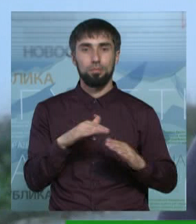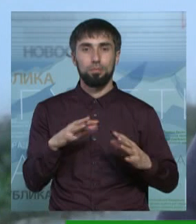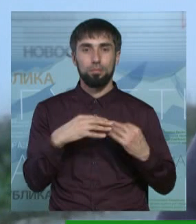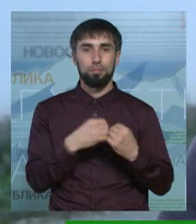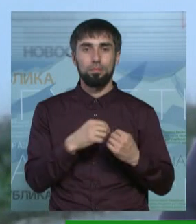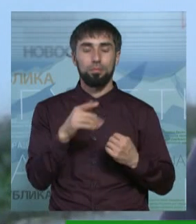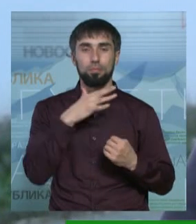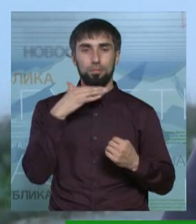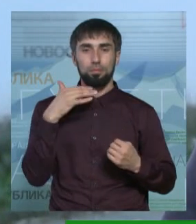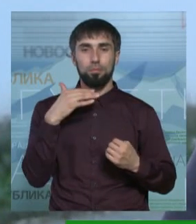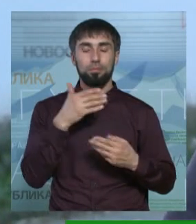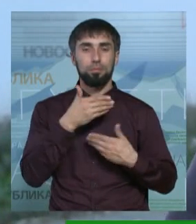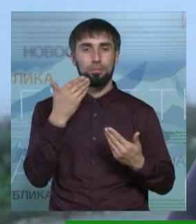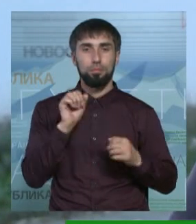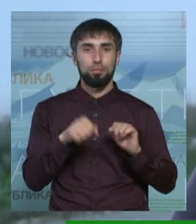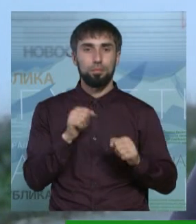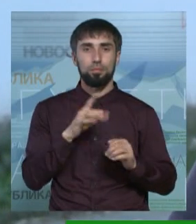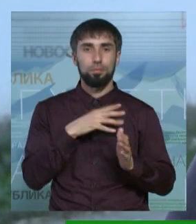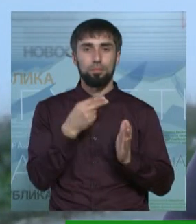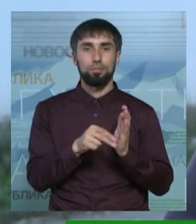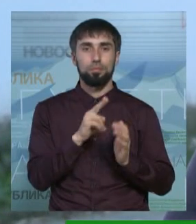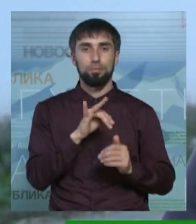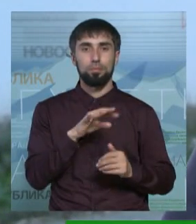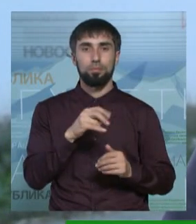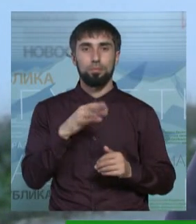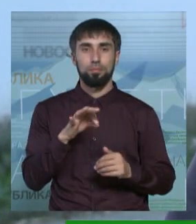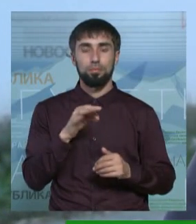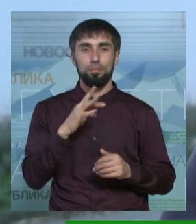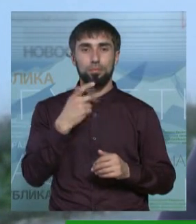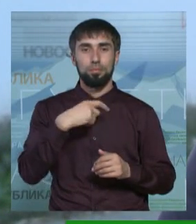очень многих нет возможности купить кимоно себе.